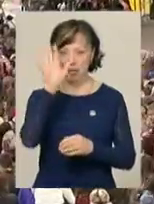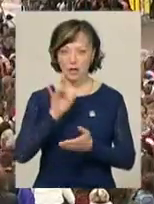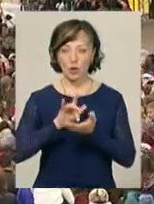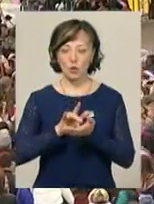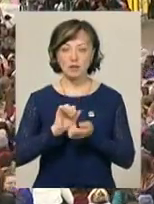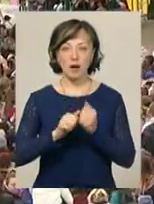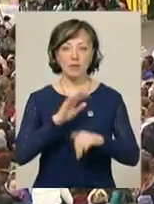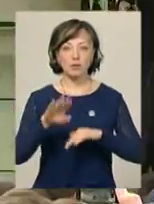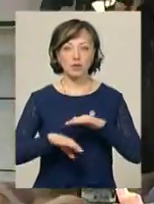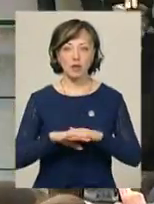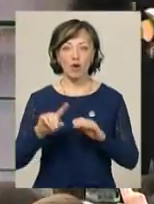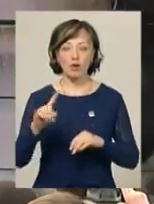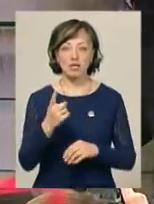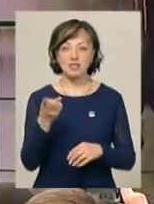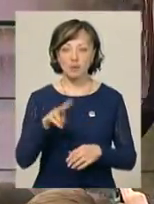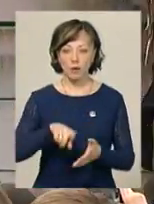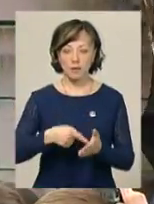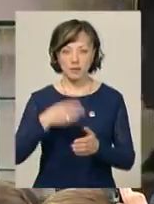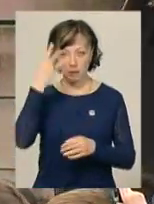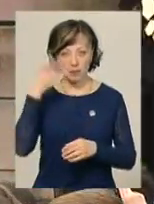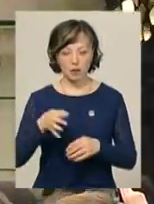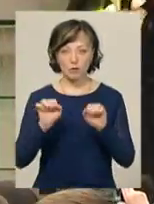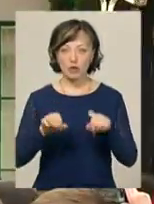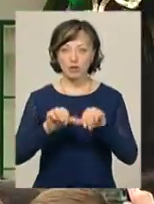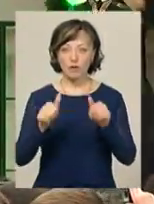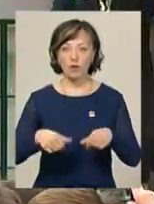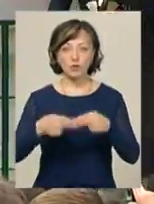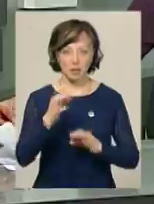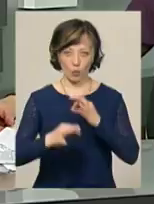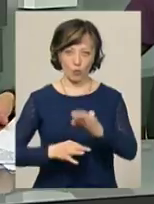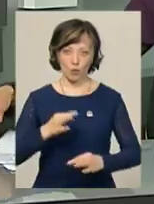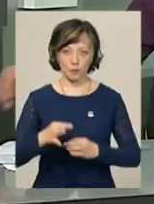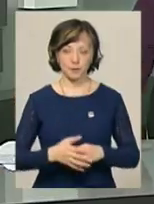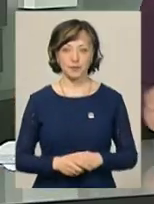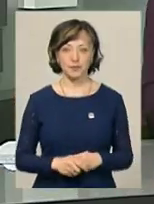Нагадаю, Кам'янець-Подільський – одне з двох міст Хмельниччини, де можна оформити шлюб за добу.